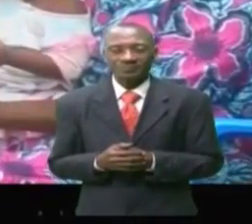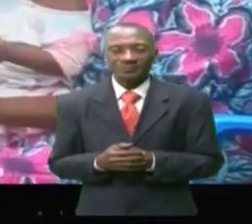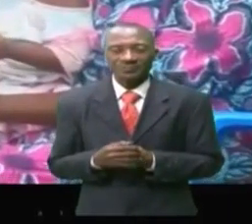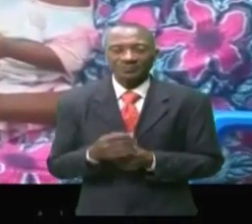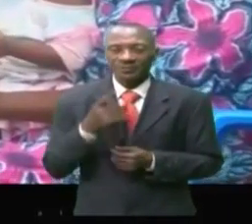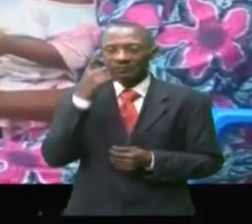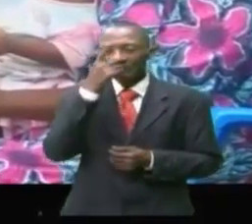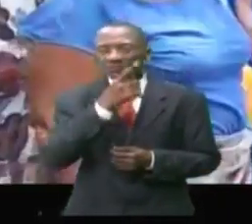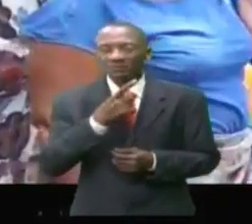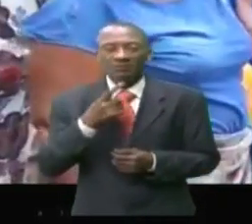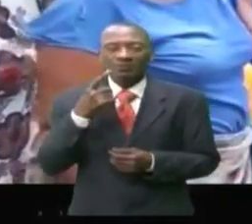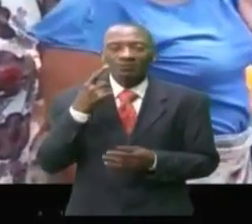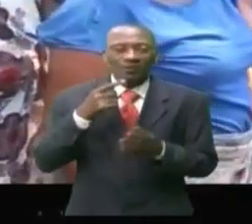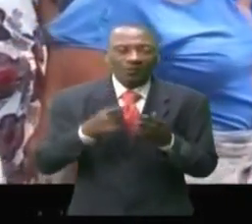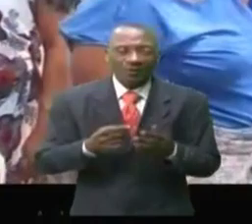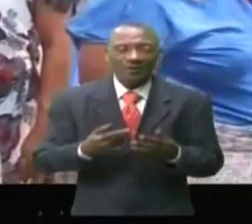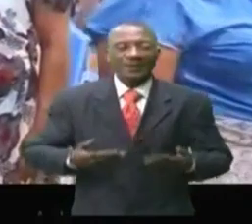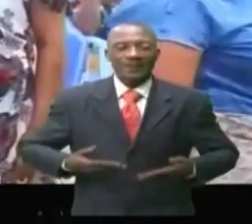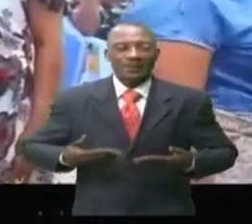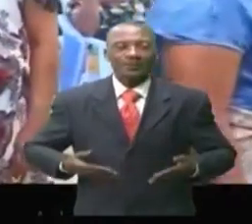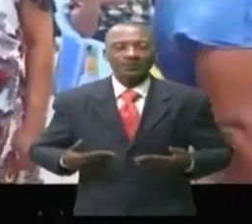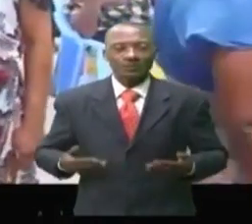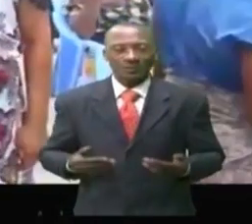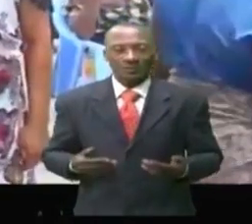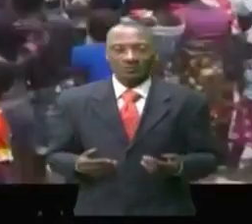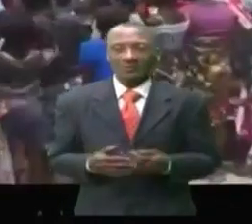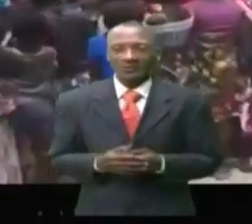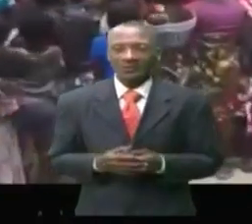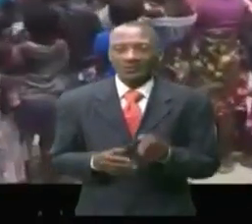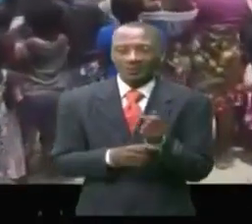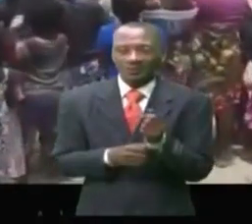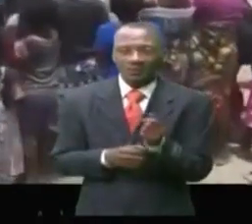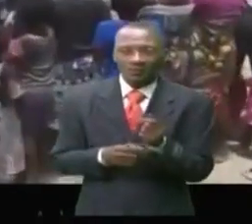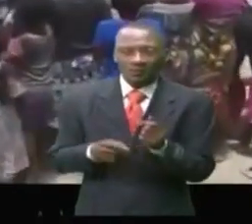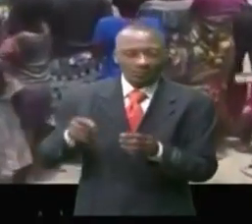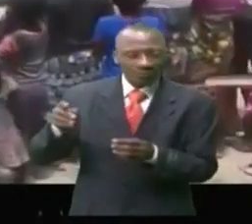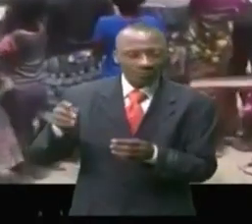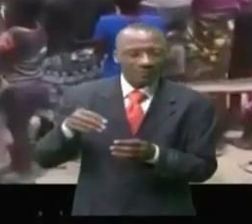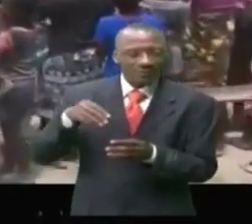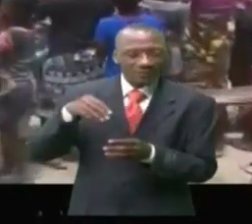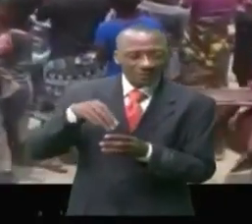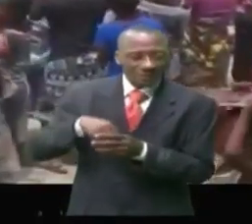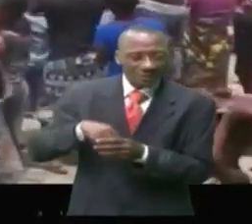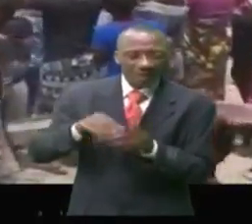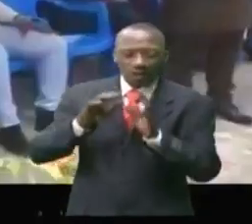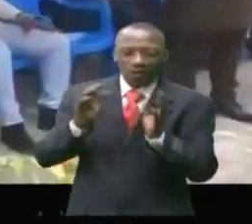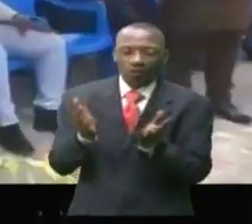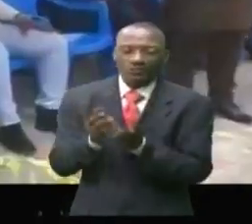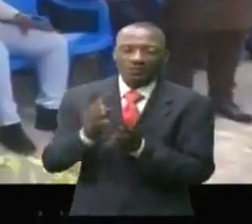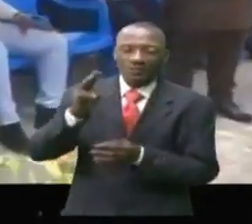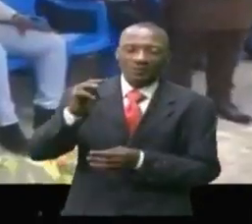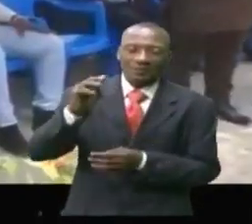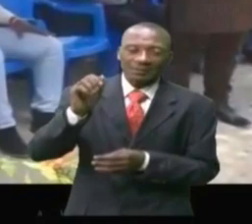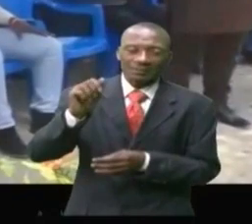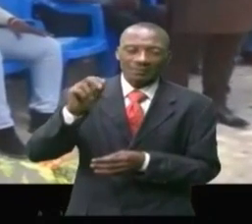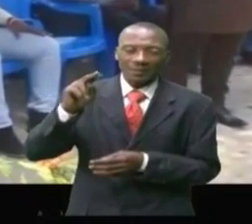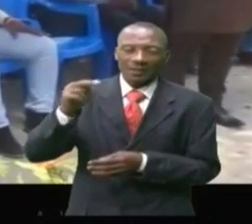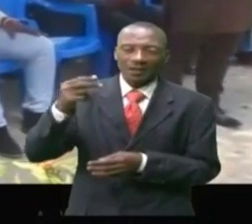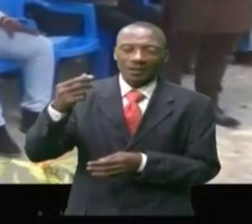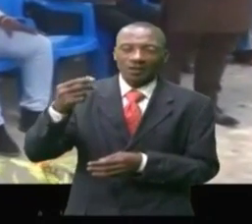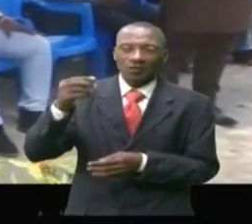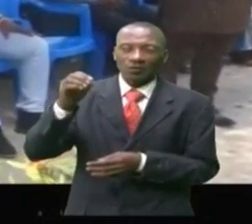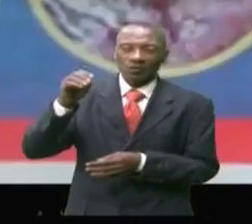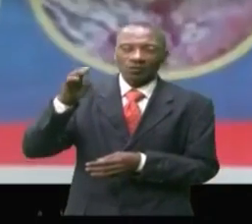joie est palpable. Ces habitants du bloc Kalimasi, quartier Segama, dans la commune Mangobo, cette partie de la ville